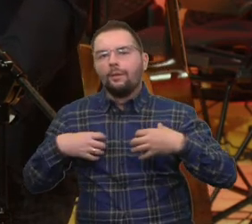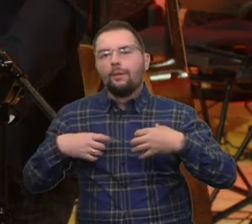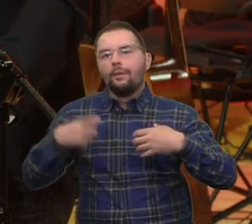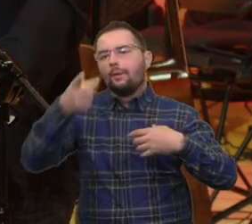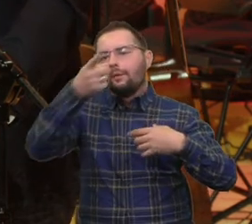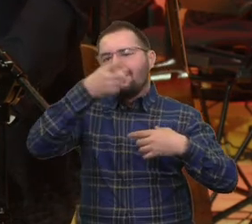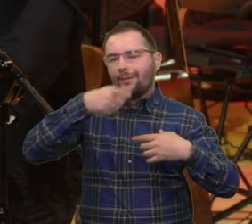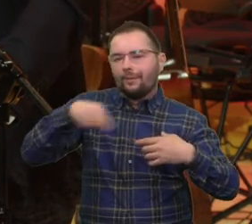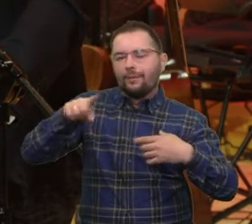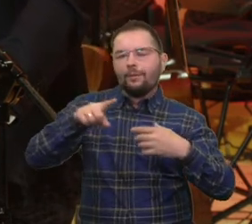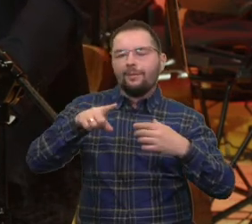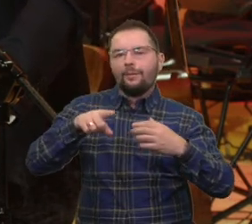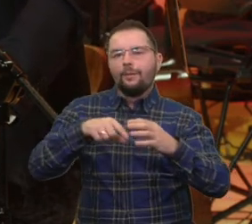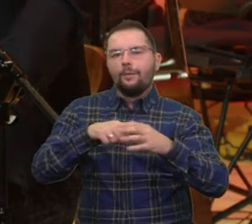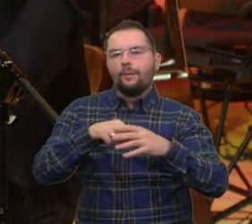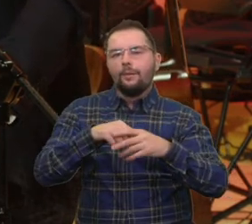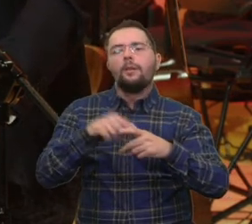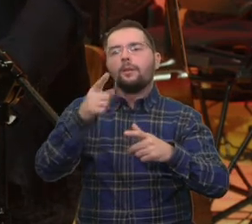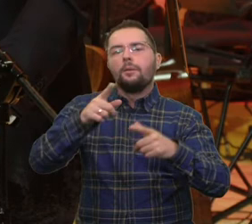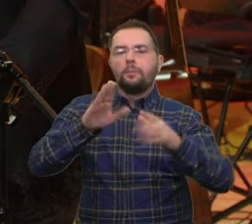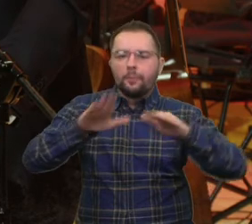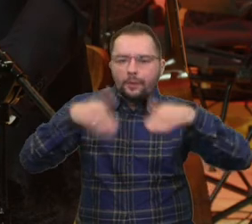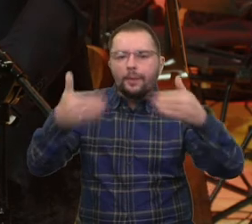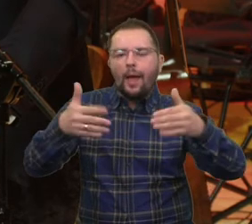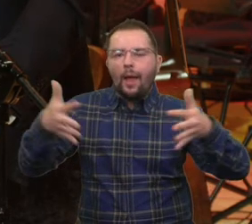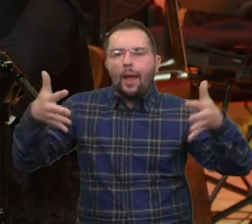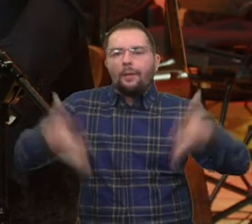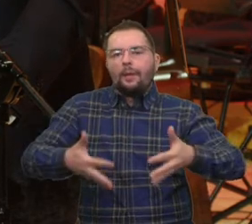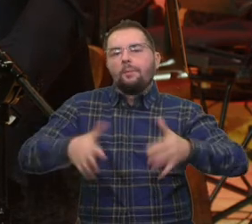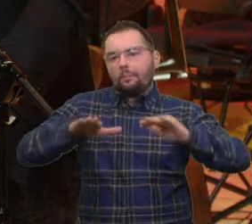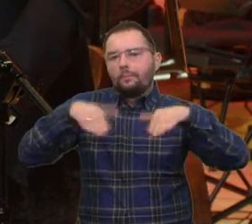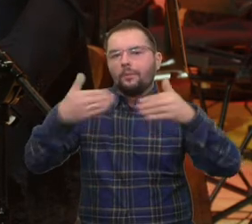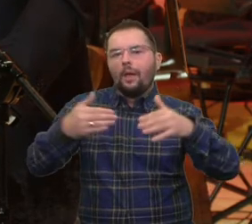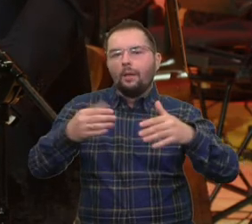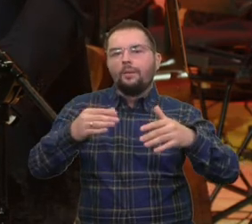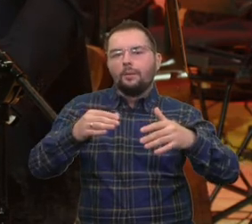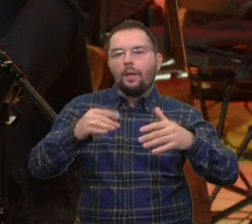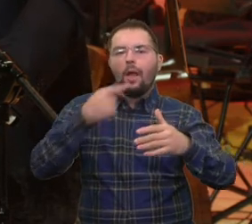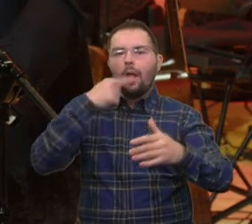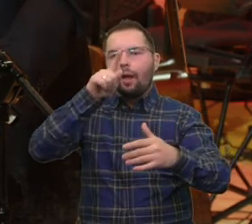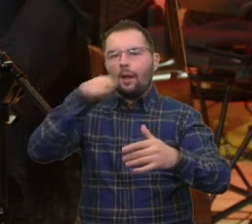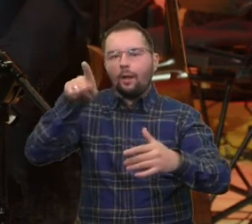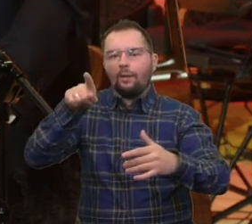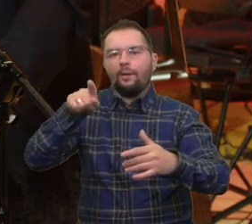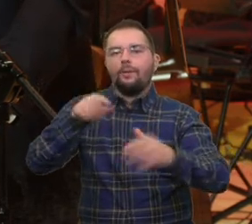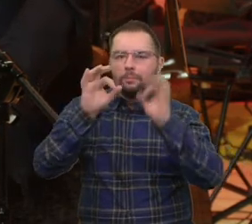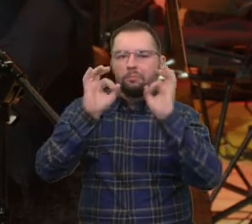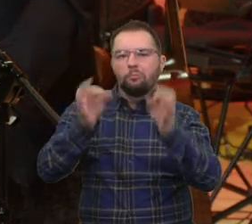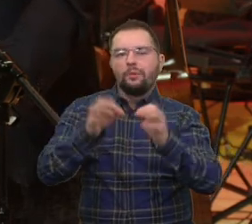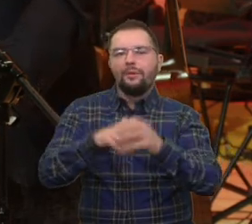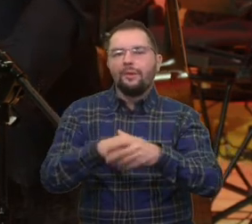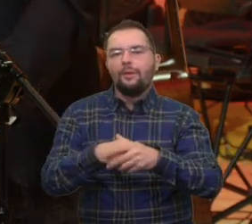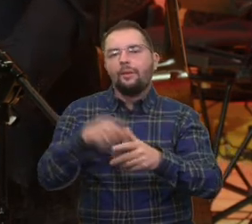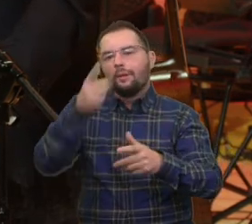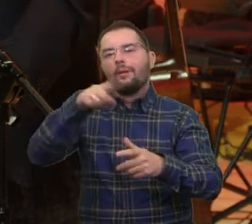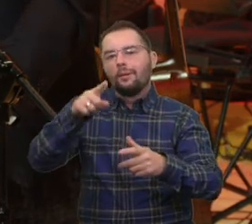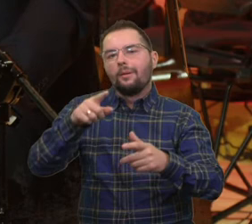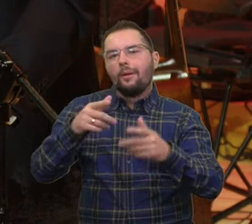wszyscy wiemy, że zdała egzamin i że są osoby zasługujące w Państwa gronie na